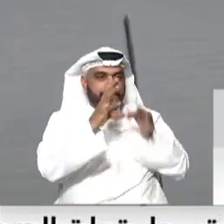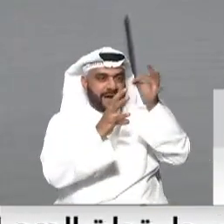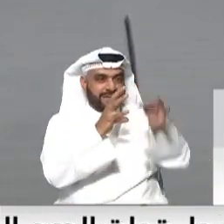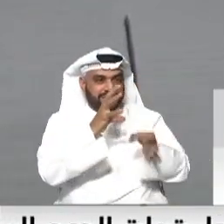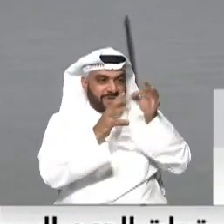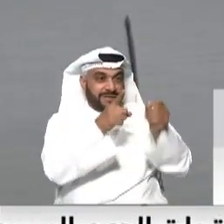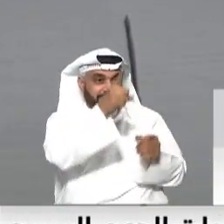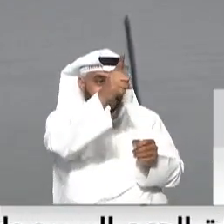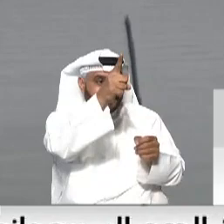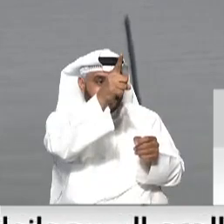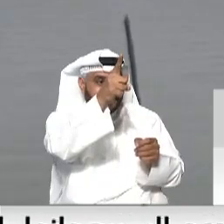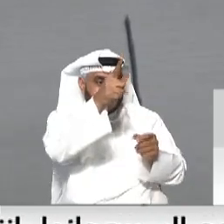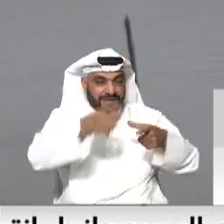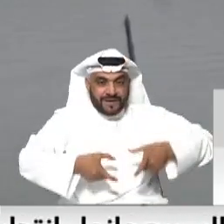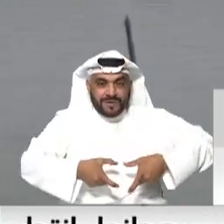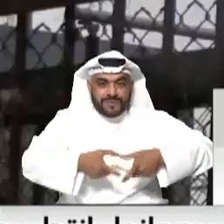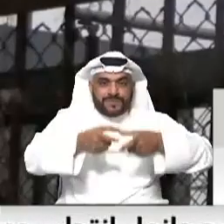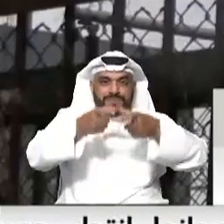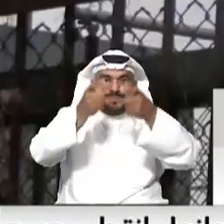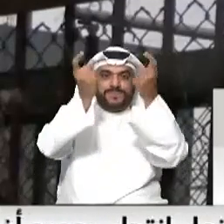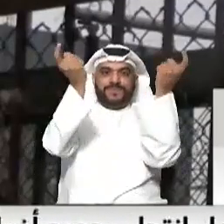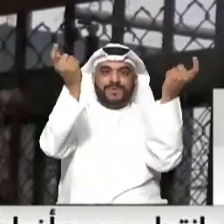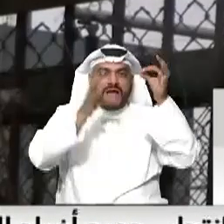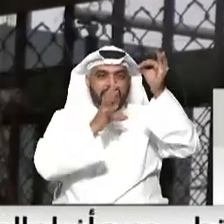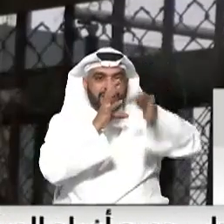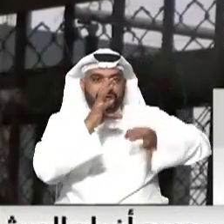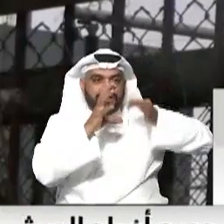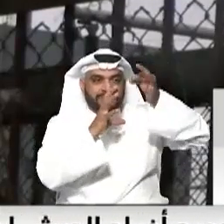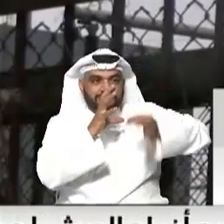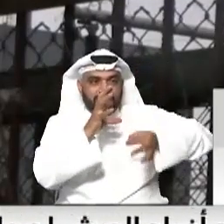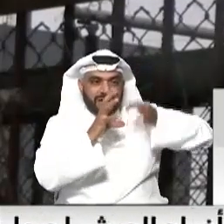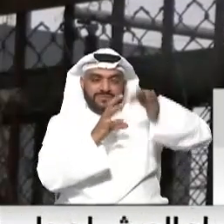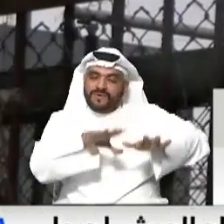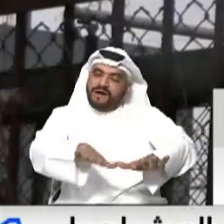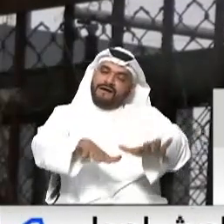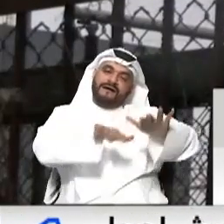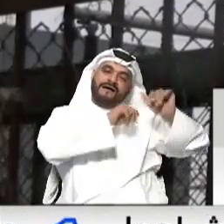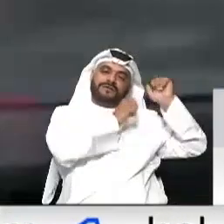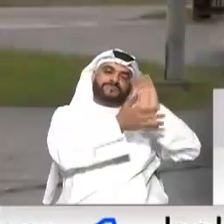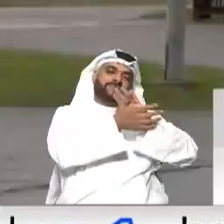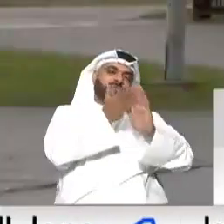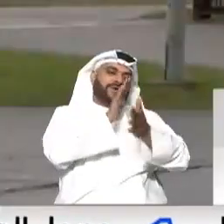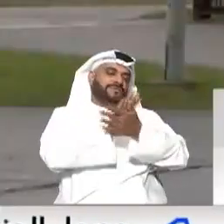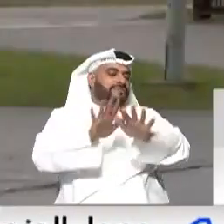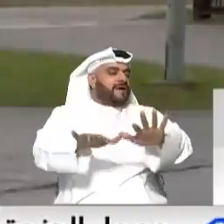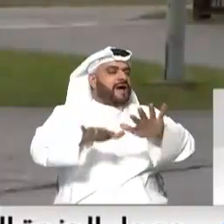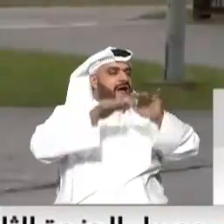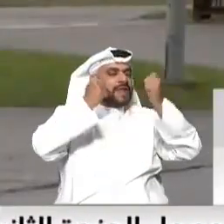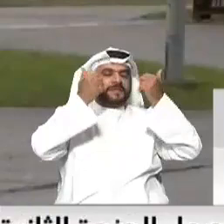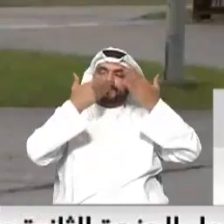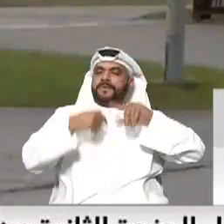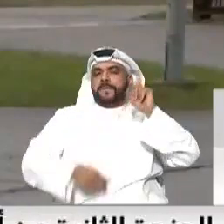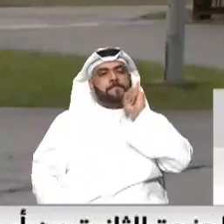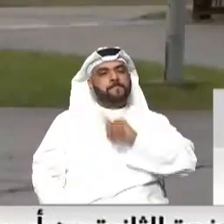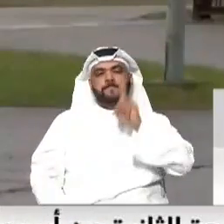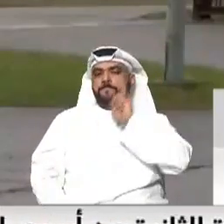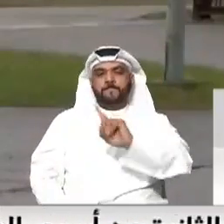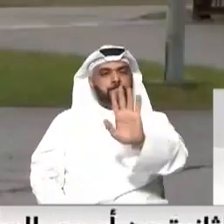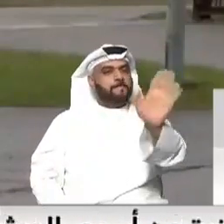باغلاقها في ختام عمليه التخلي عن الطاقه الذريه لتودع معها حقبه